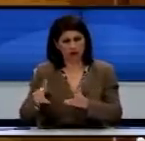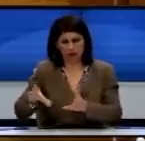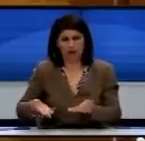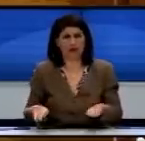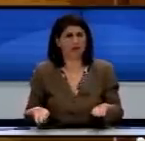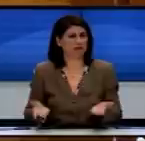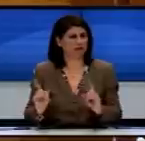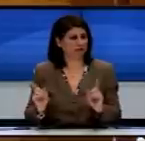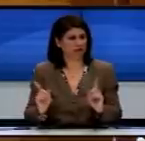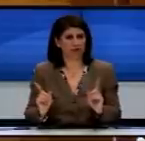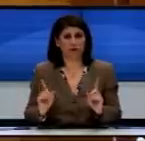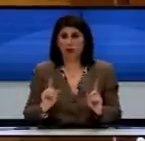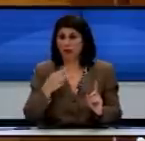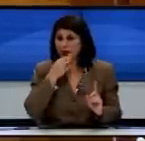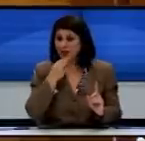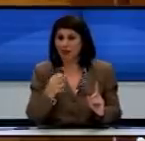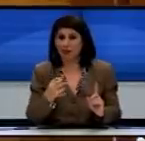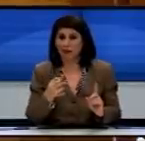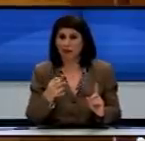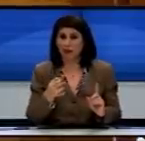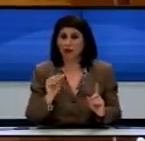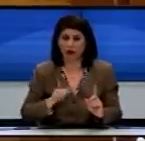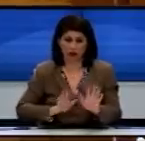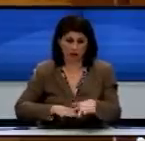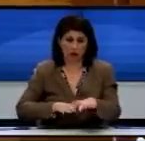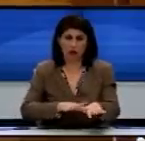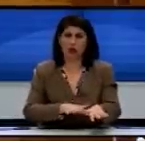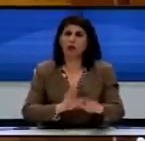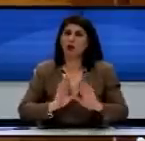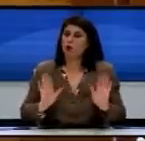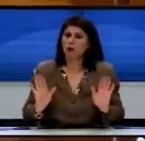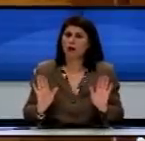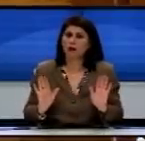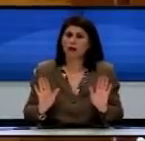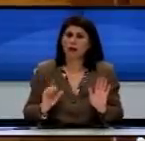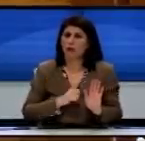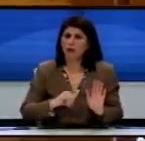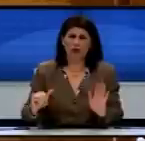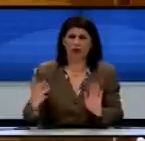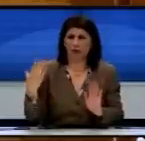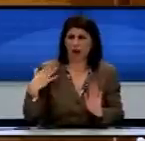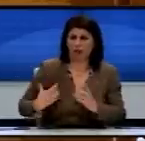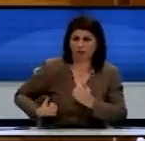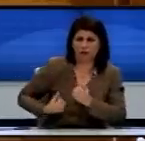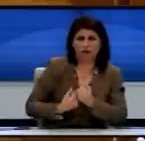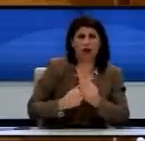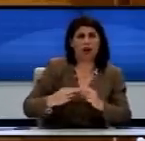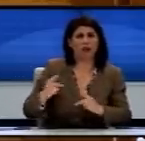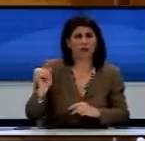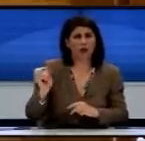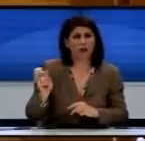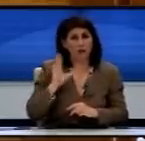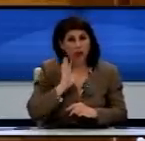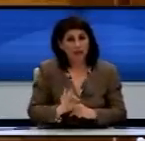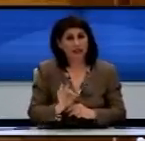Και δεν θα αναφερθώ ούτε στις πορείες, ούτε στο γεγονός ότι ποτέ δεν βάλατε πλάτη ως αντιπολίτευση να στηρίξετε